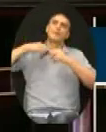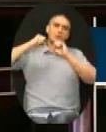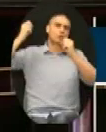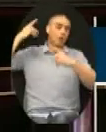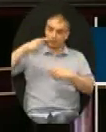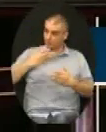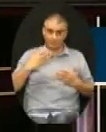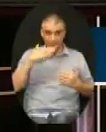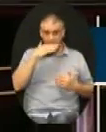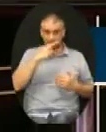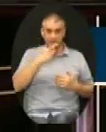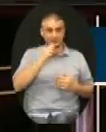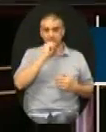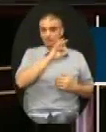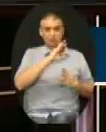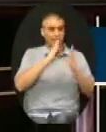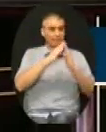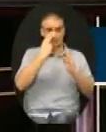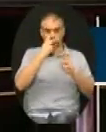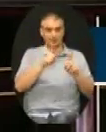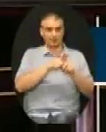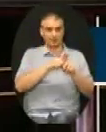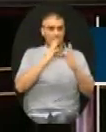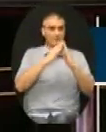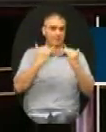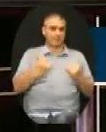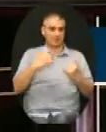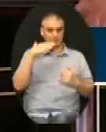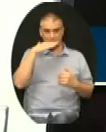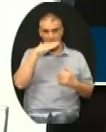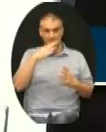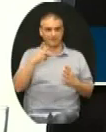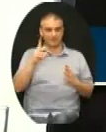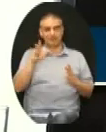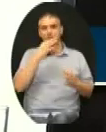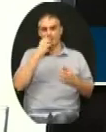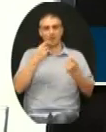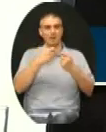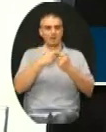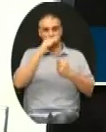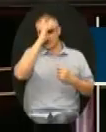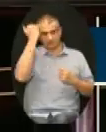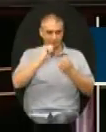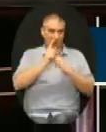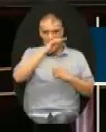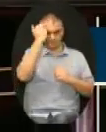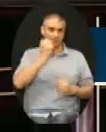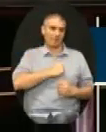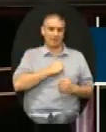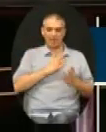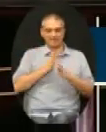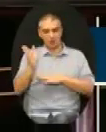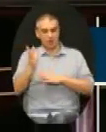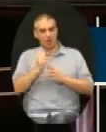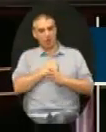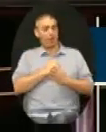לחג פסח, אני לא חושב שסבא שלך הבית שלו היה נראה כמו שלפעמים בתים נראים היום בפסח, אבל שוב, זו שאלה לגבי הגזמה או לא הגזמה בהלכה, לאן לוקחים